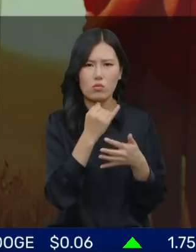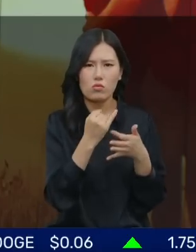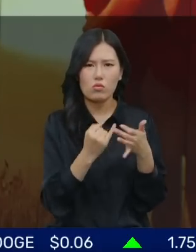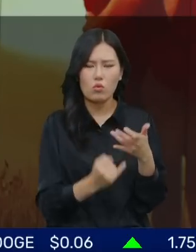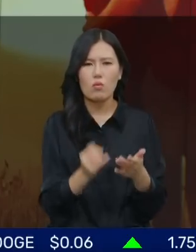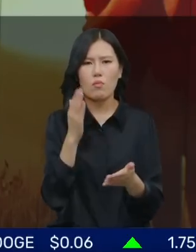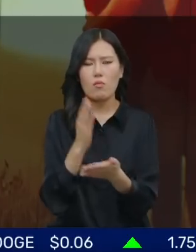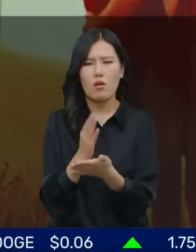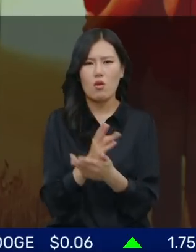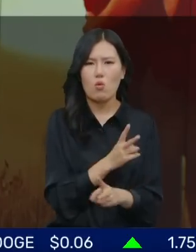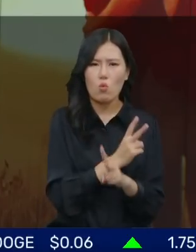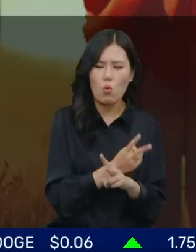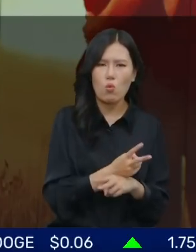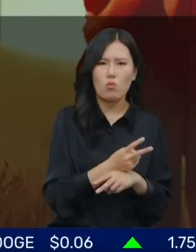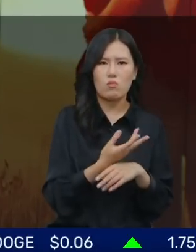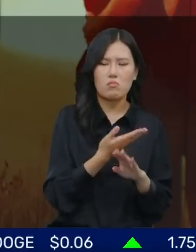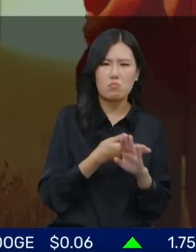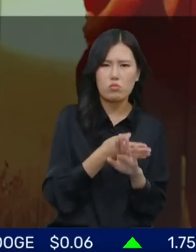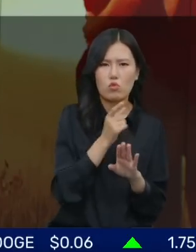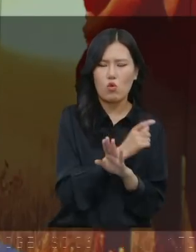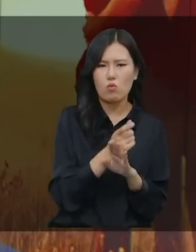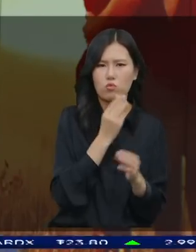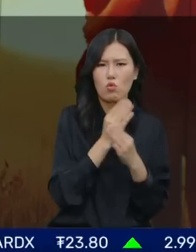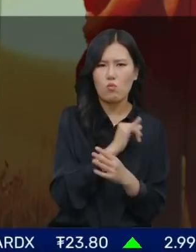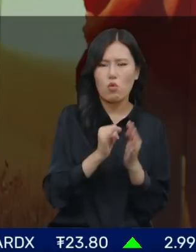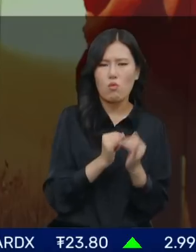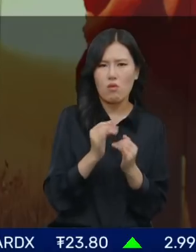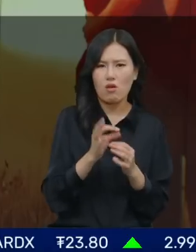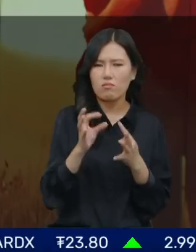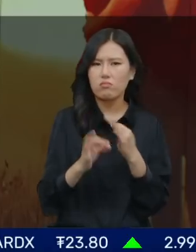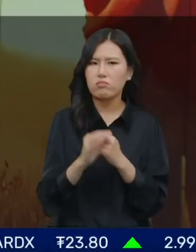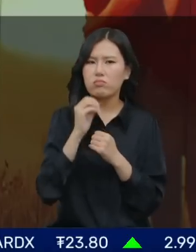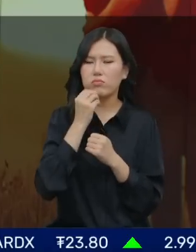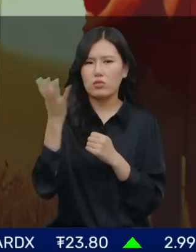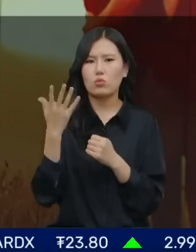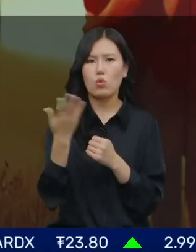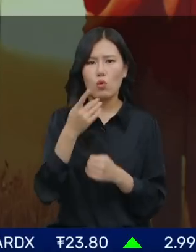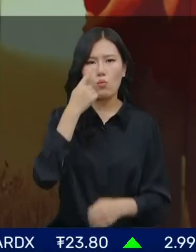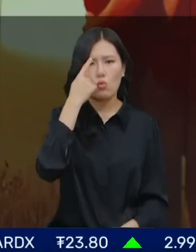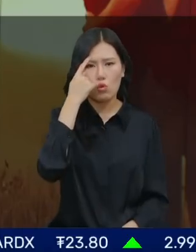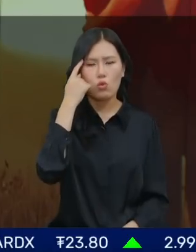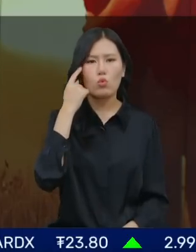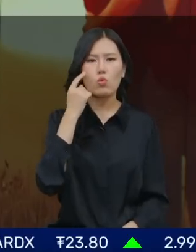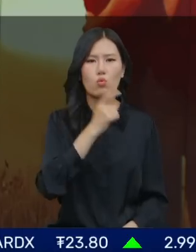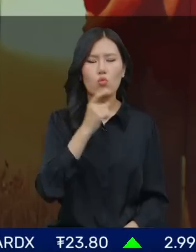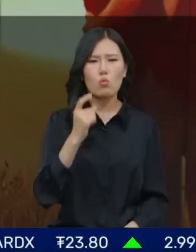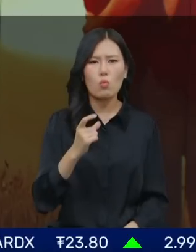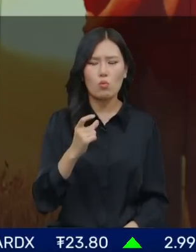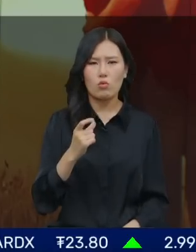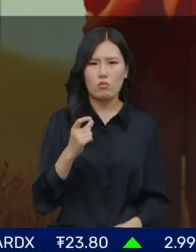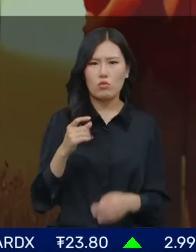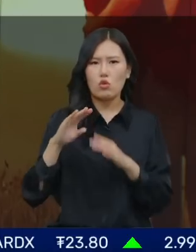өмгөөлөгчд шүүмжлэн хэлж байна. За тухайлах юм бол Монгол хүний удмын одоо сангийн аюулгүй байдлыг хамгаалах цус ойртолтоос